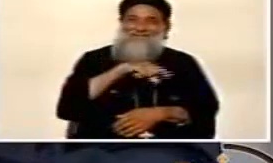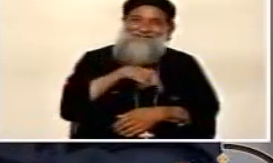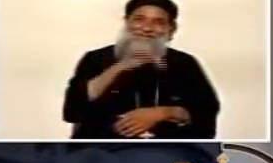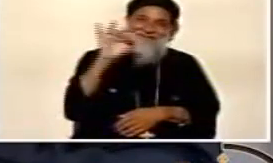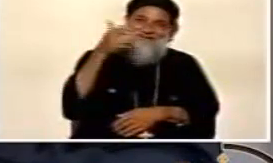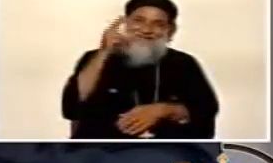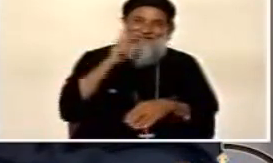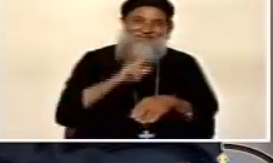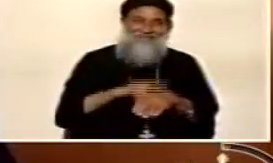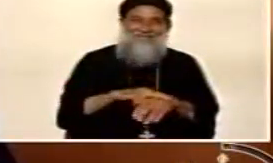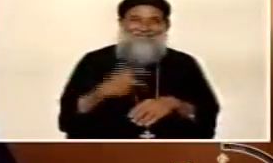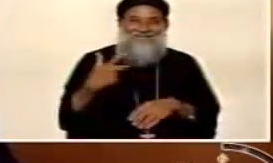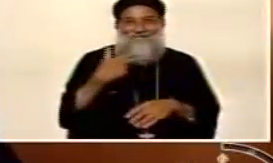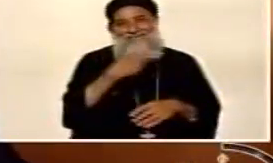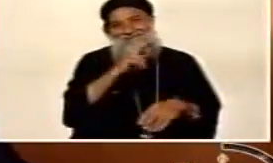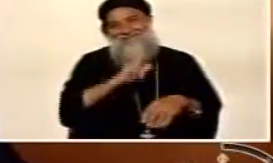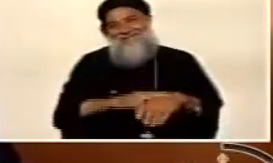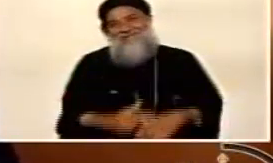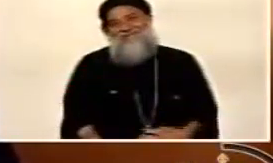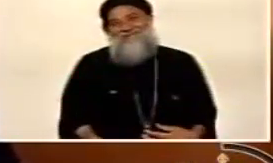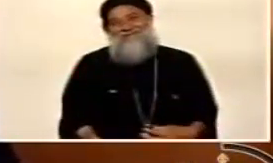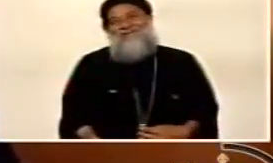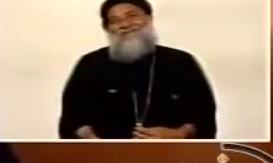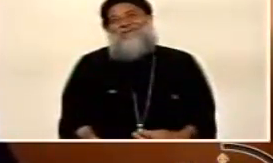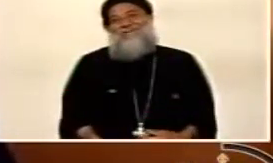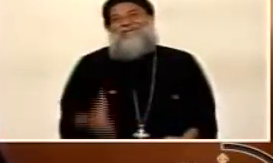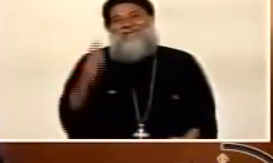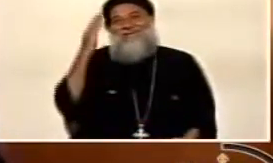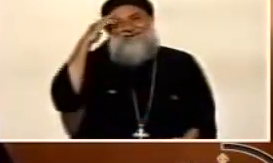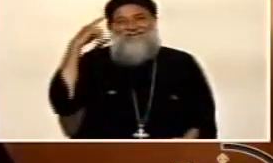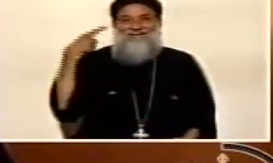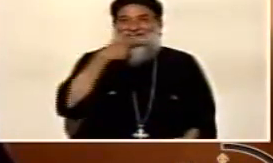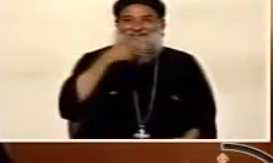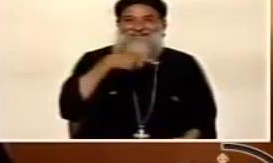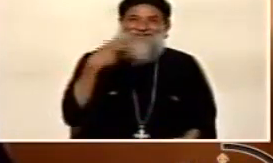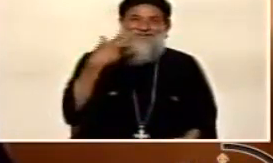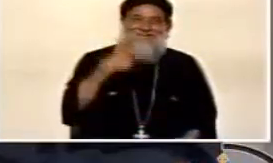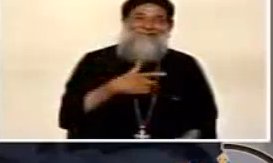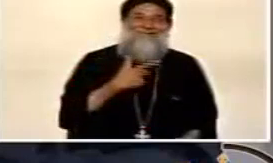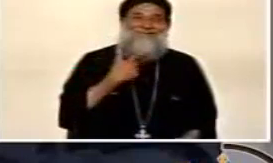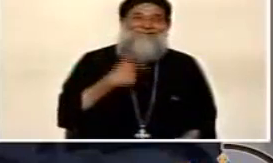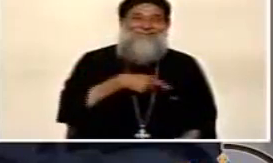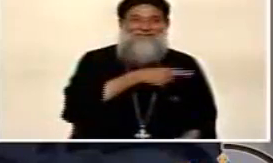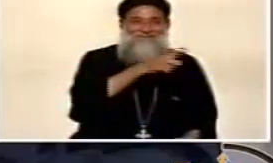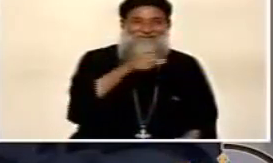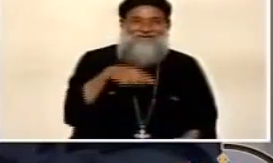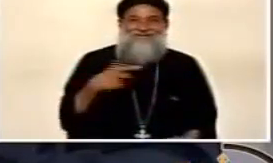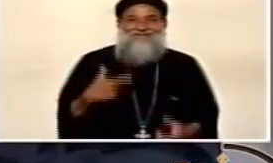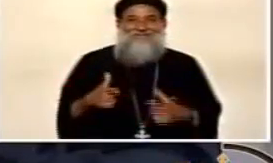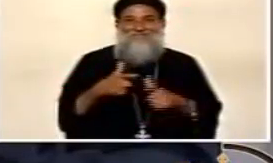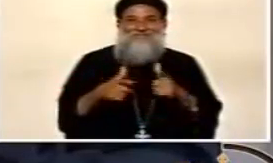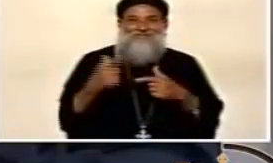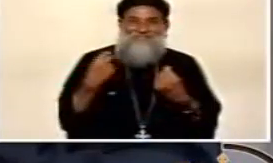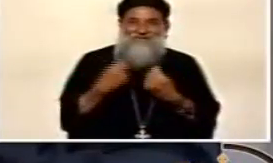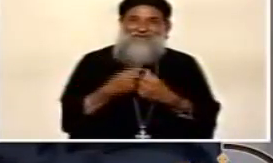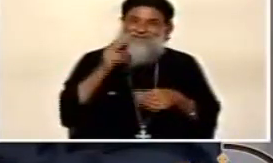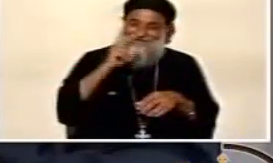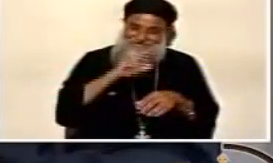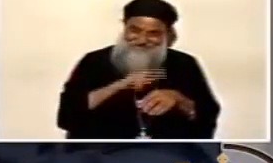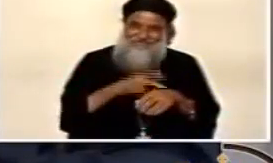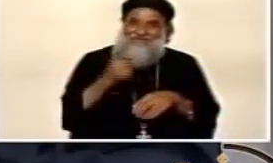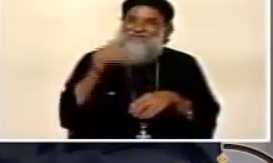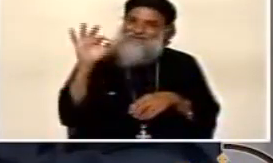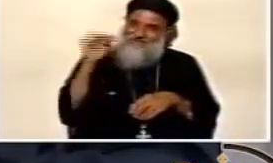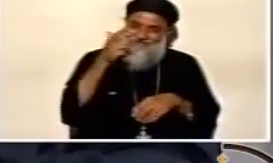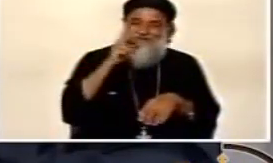ونرجع تاني. جميلة، نشكرك على القفشة الحلوة دي. أحبائي نخرج فاصل كده برهة من الزمن